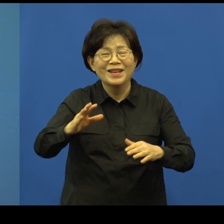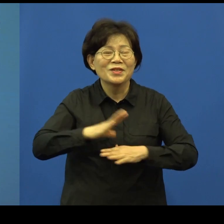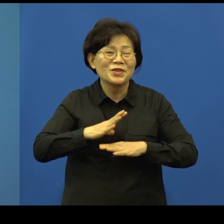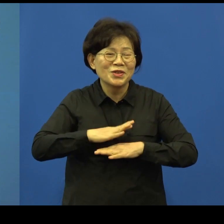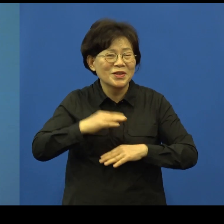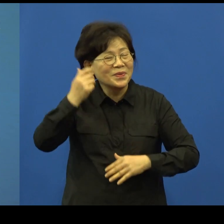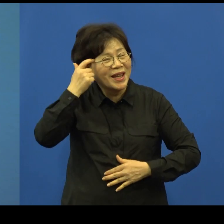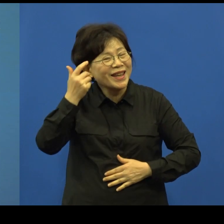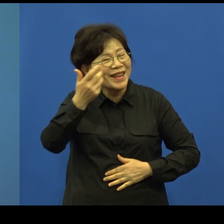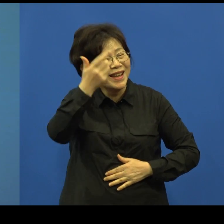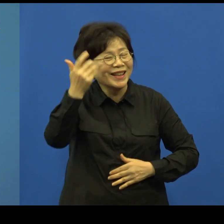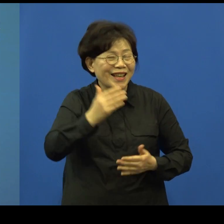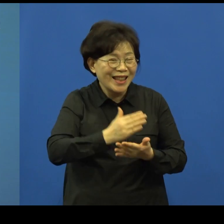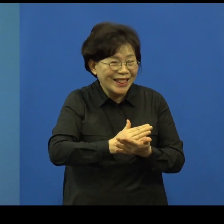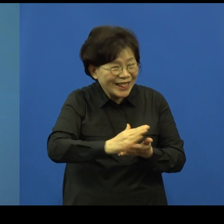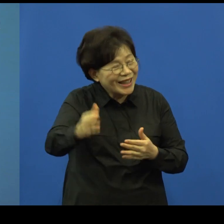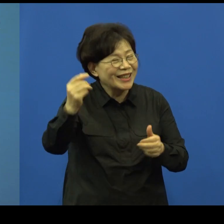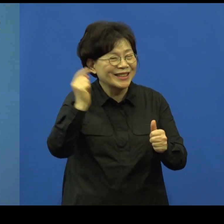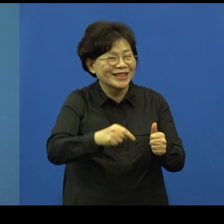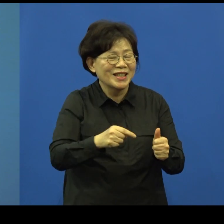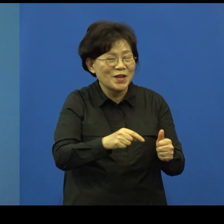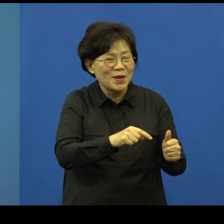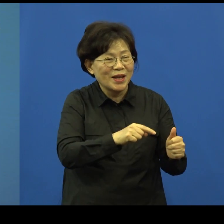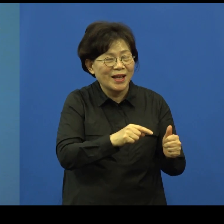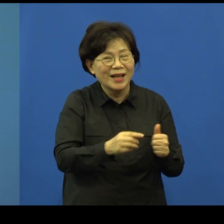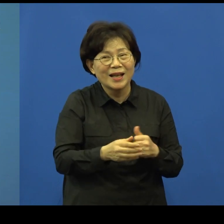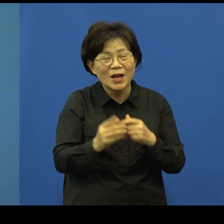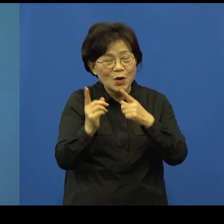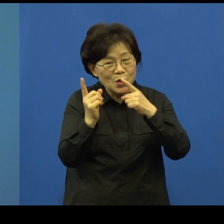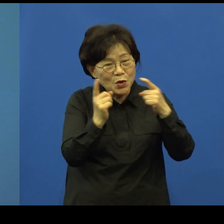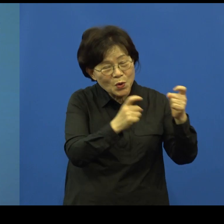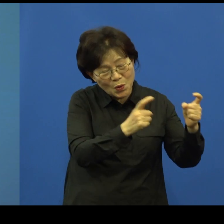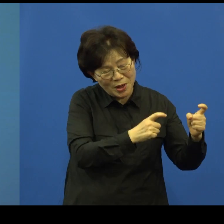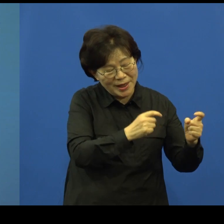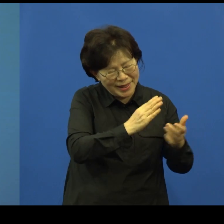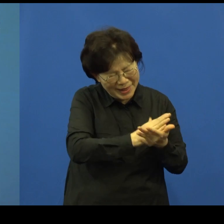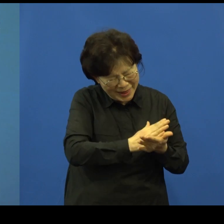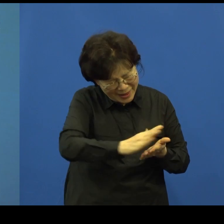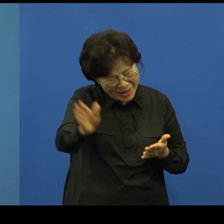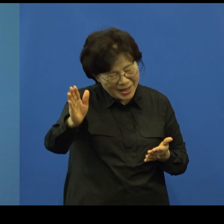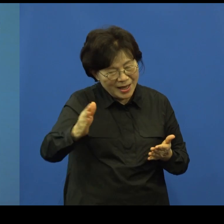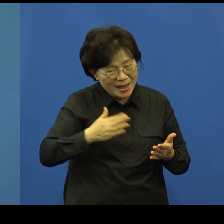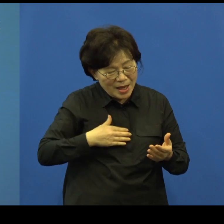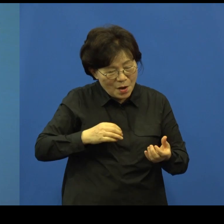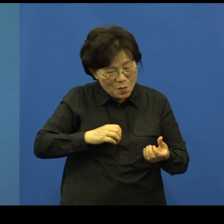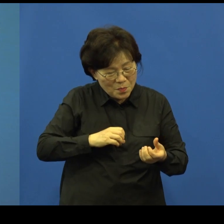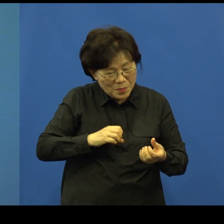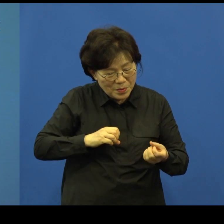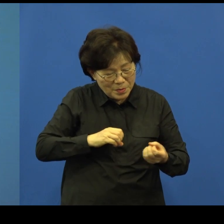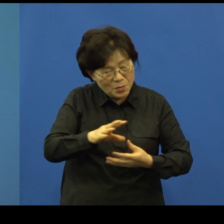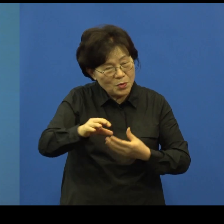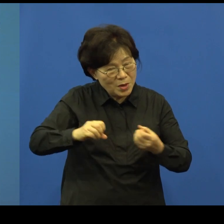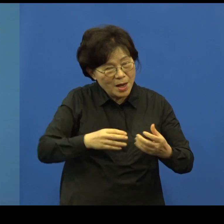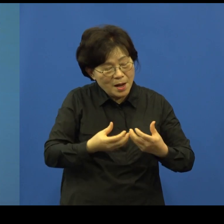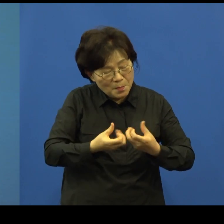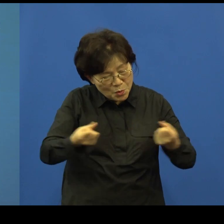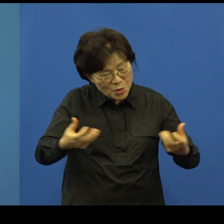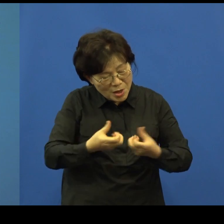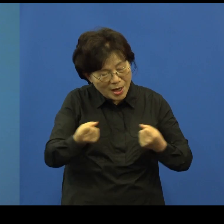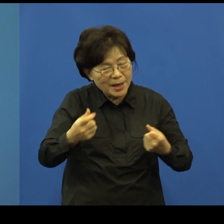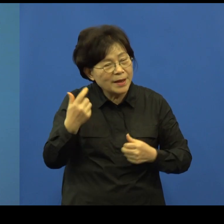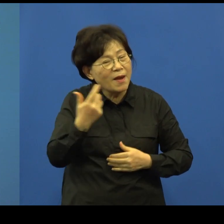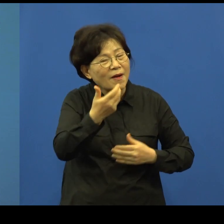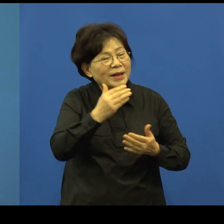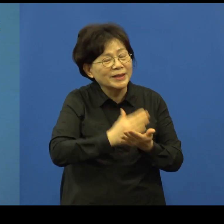두려움의 영은 떠날지어다. 미움의 영들아 떠날지어다. 내 안에 모든 분열의 영들이 떠나갈지어다.